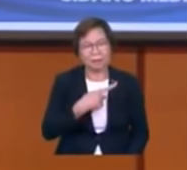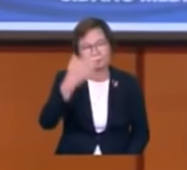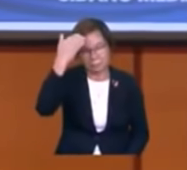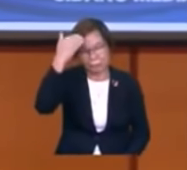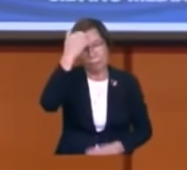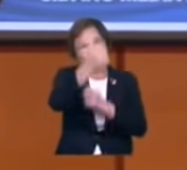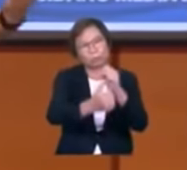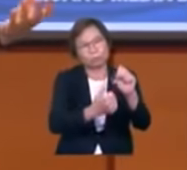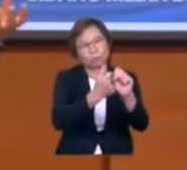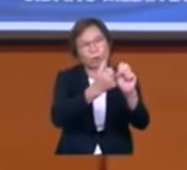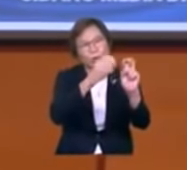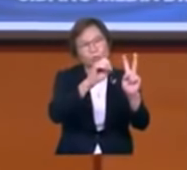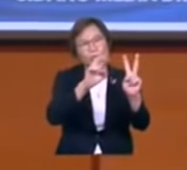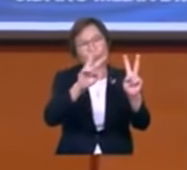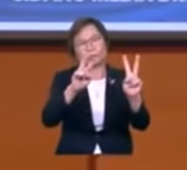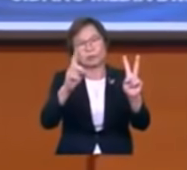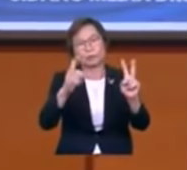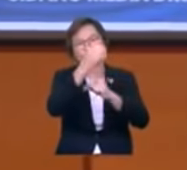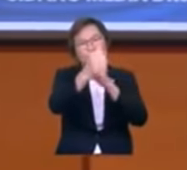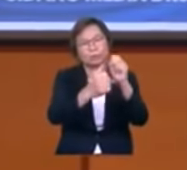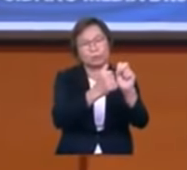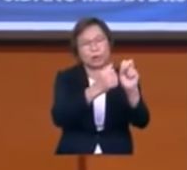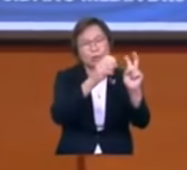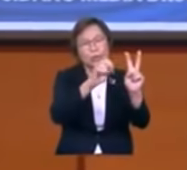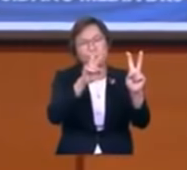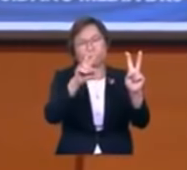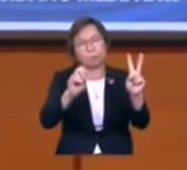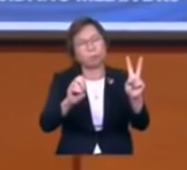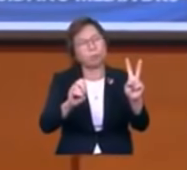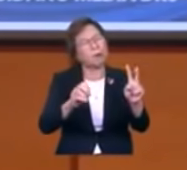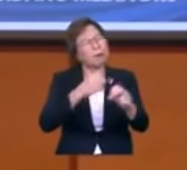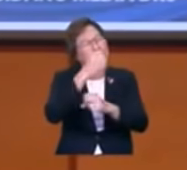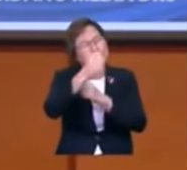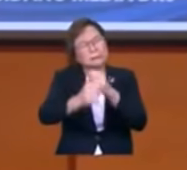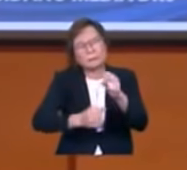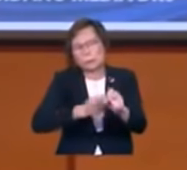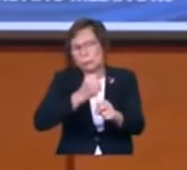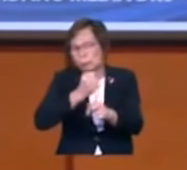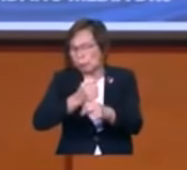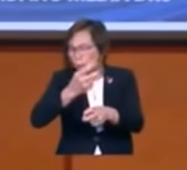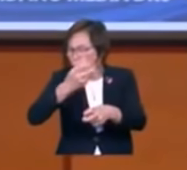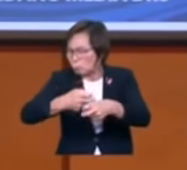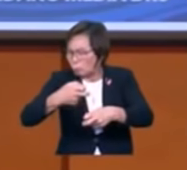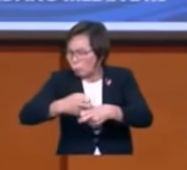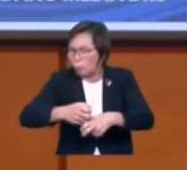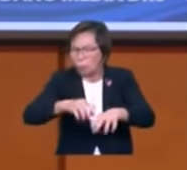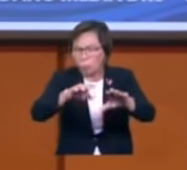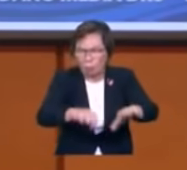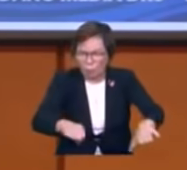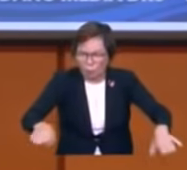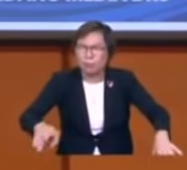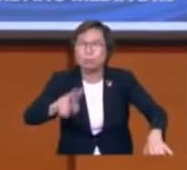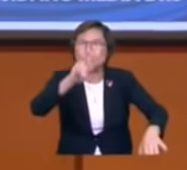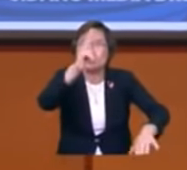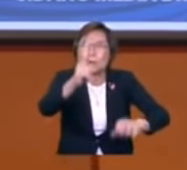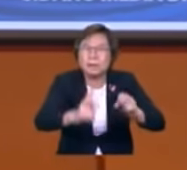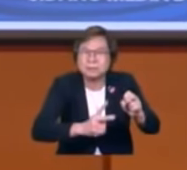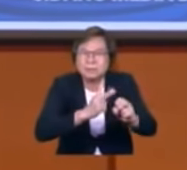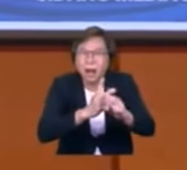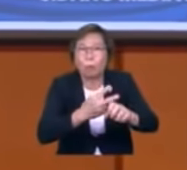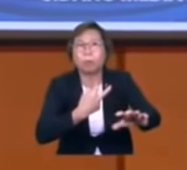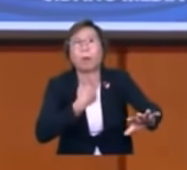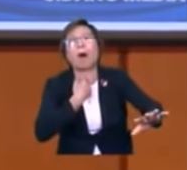tahun ini tahun lepas merupakan tahun yang amat mencabar anak-anak kita telah 2 tahun